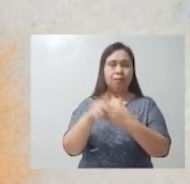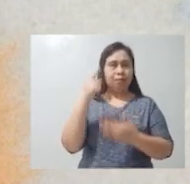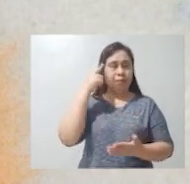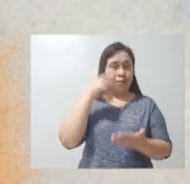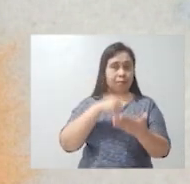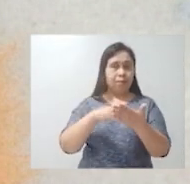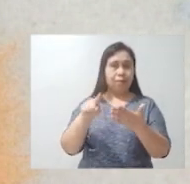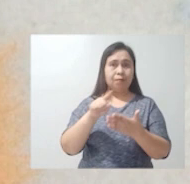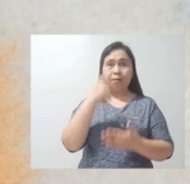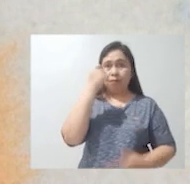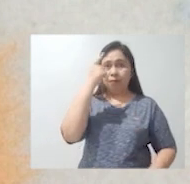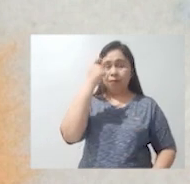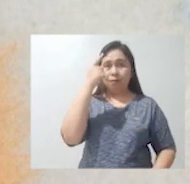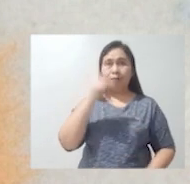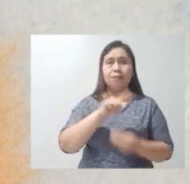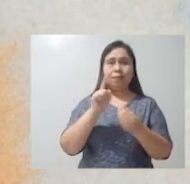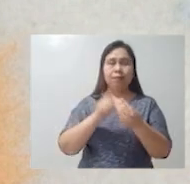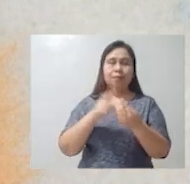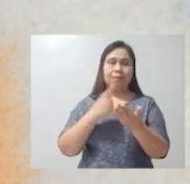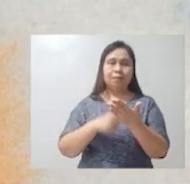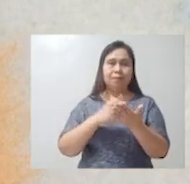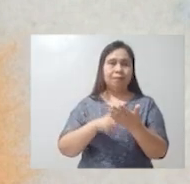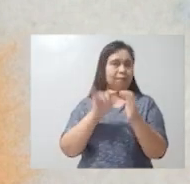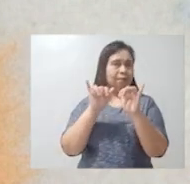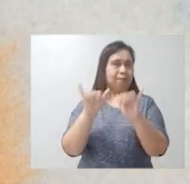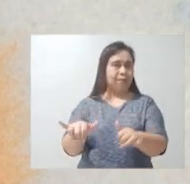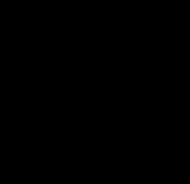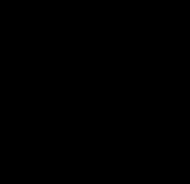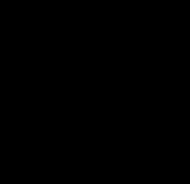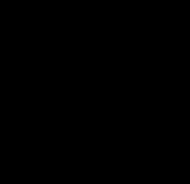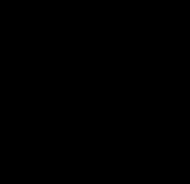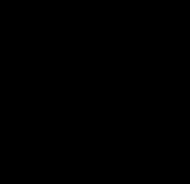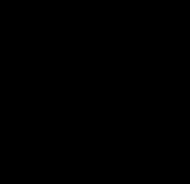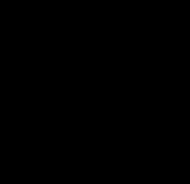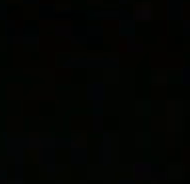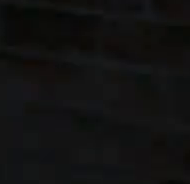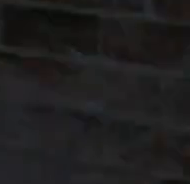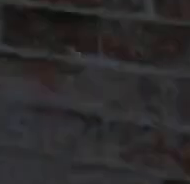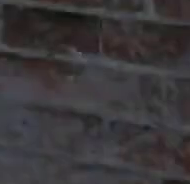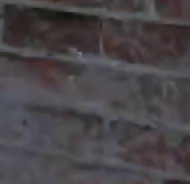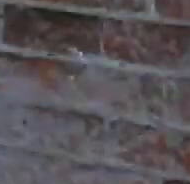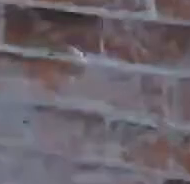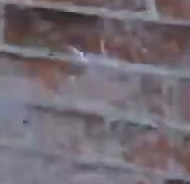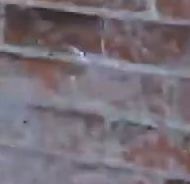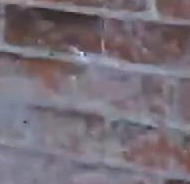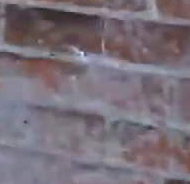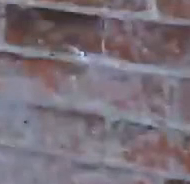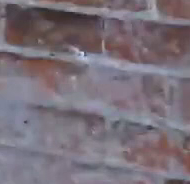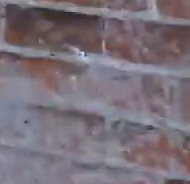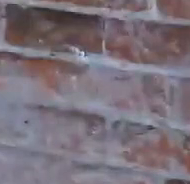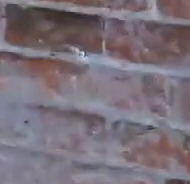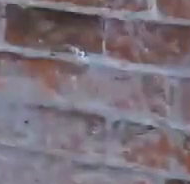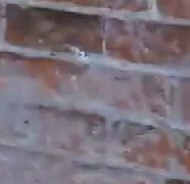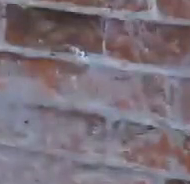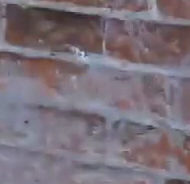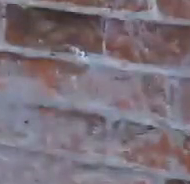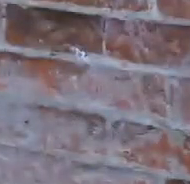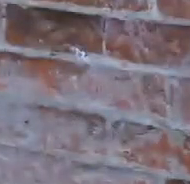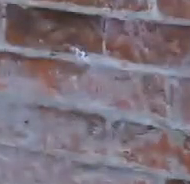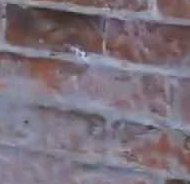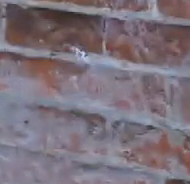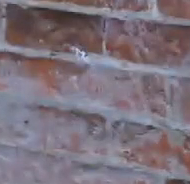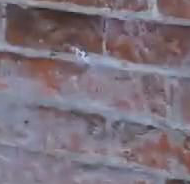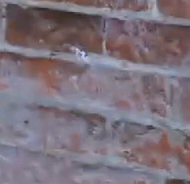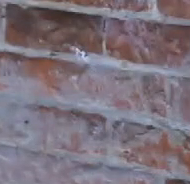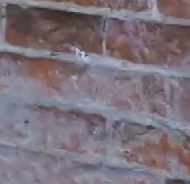understanding about this discussion. Stay tuned, Fernandino Teens! Maya po oras kaya kayo, Fernandinos. Ako pala ay